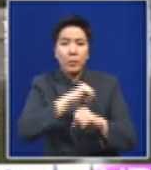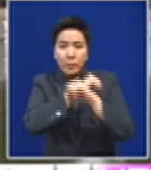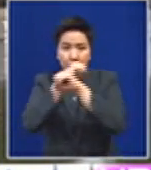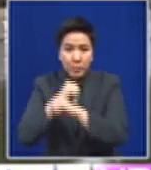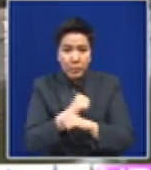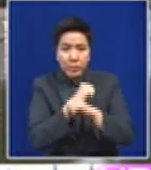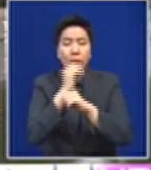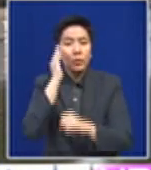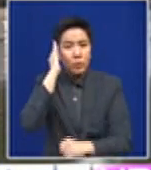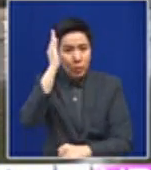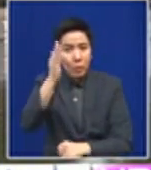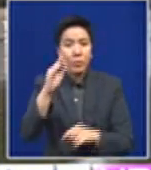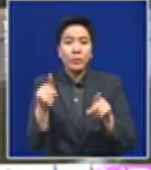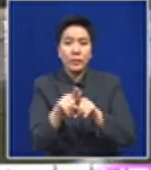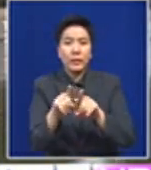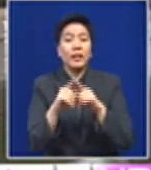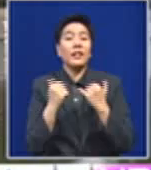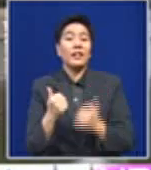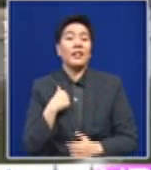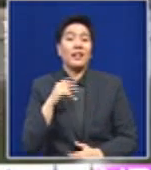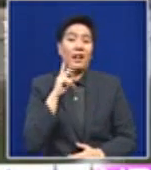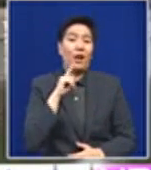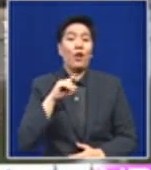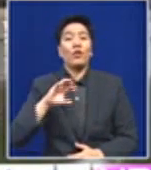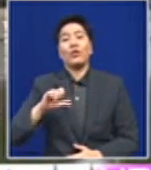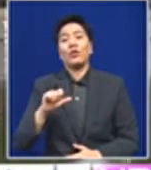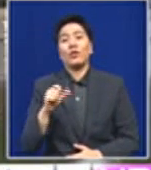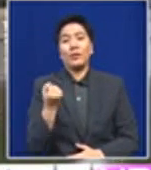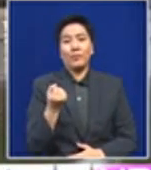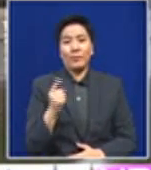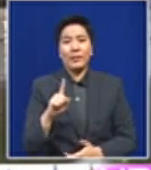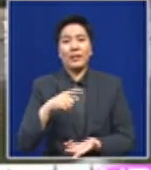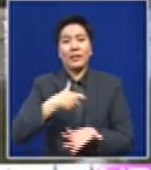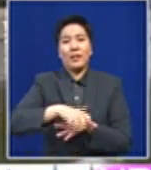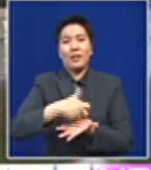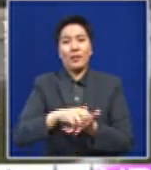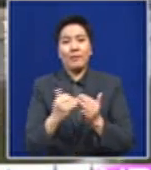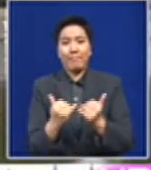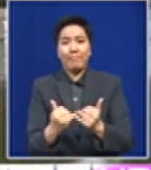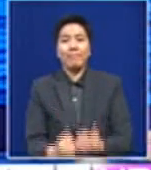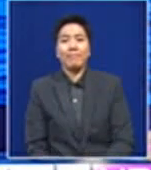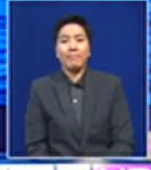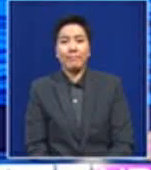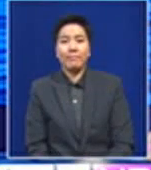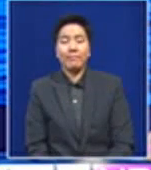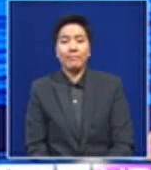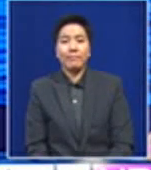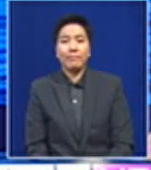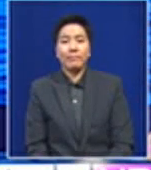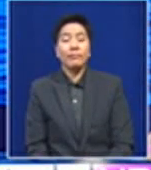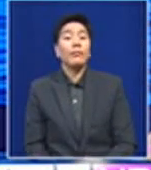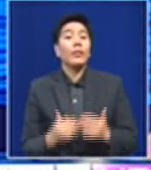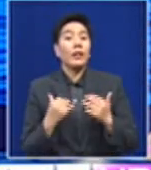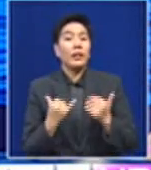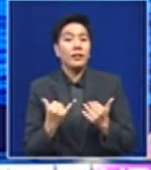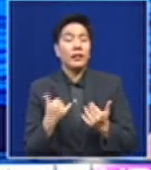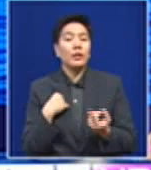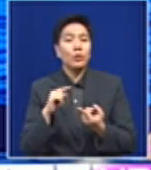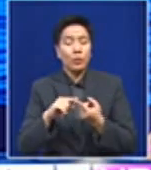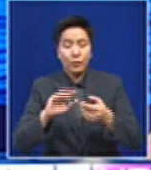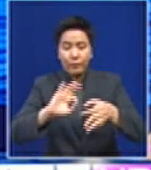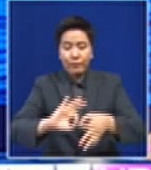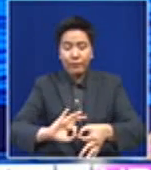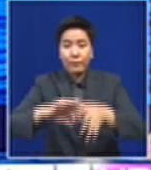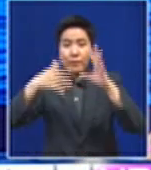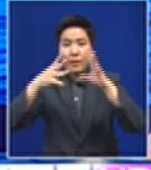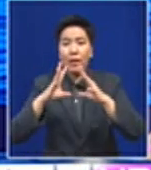ในระยะยาวด้วยประพันธ์หง21ถ่ายภาพยุวรรณดาพานทองรายงาน จากเรื่องของสถานการณ์ไฟป่า